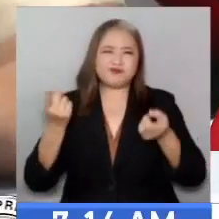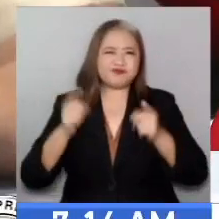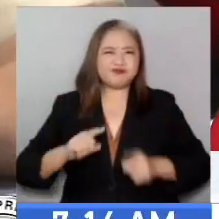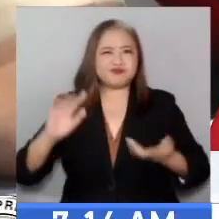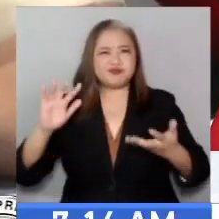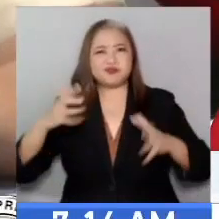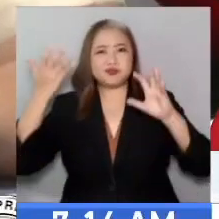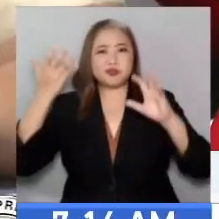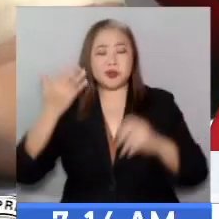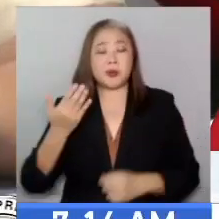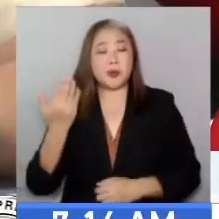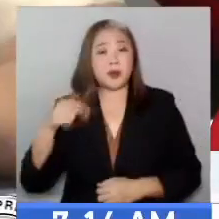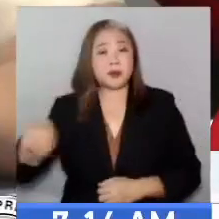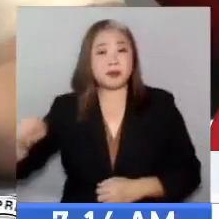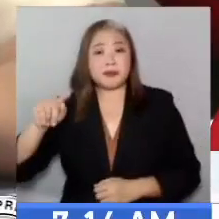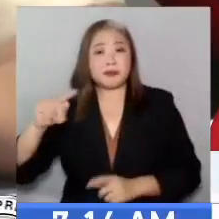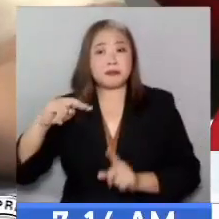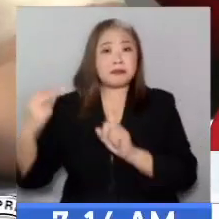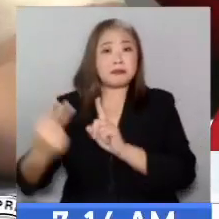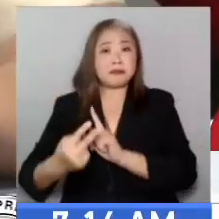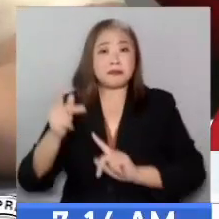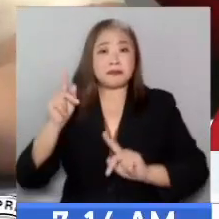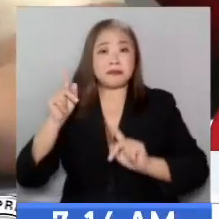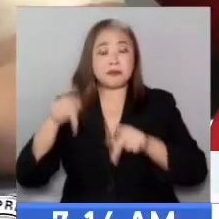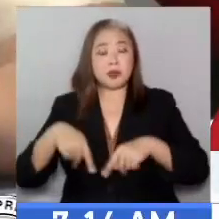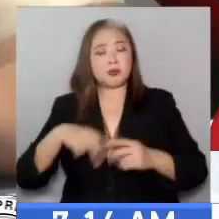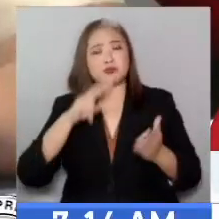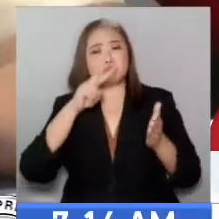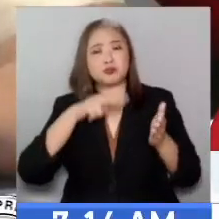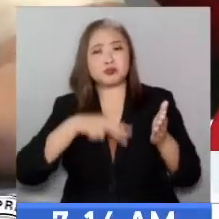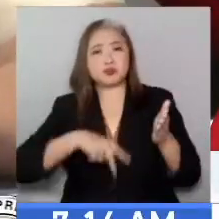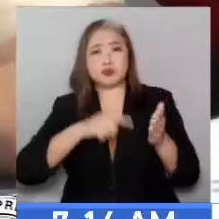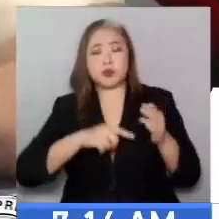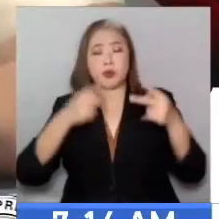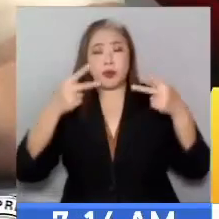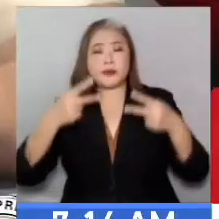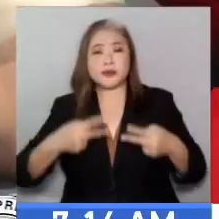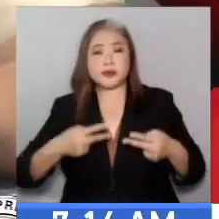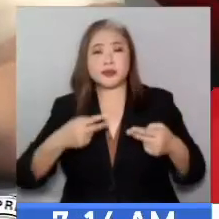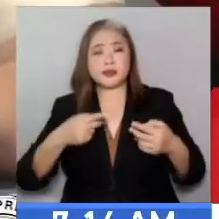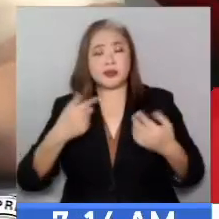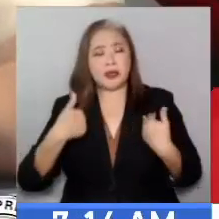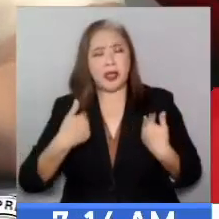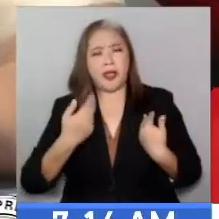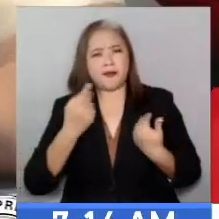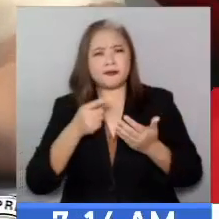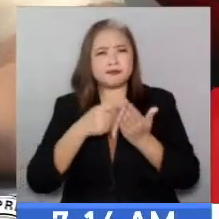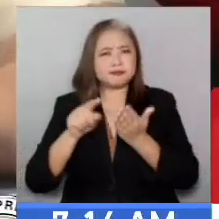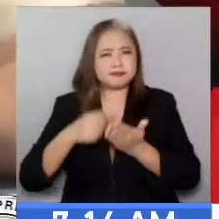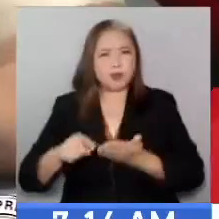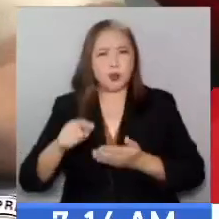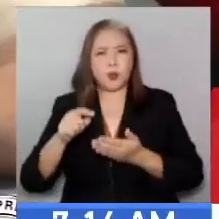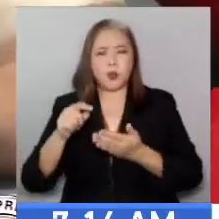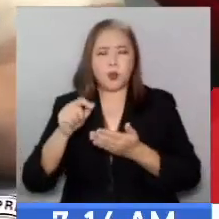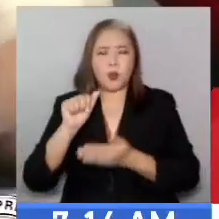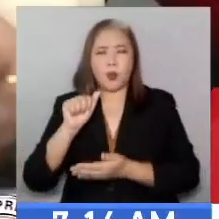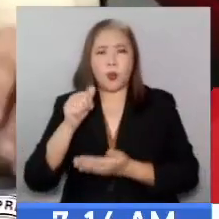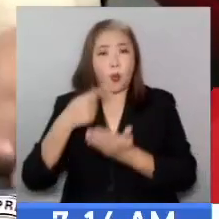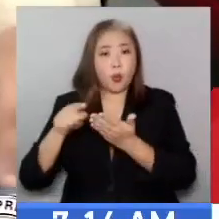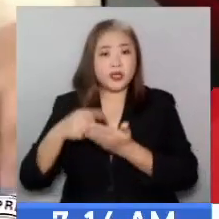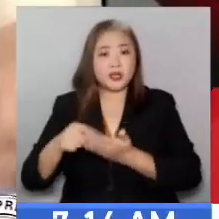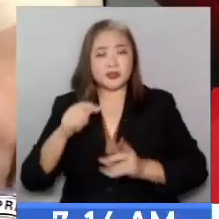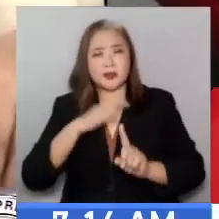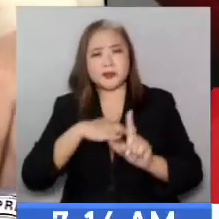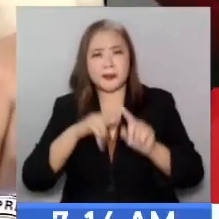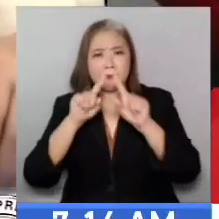ng isang tao pag nabasa niya na may audit observation memorandum sa